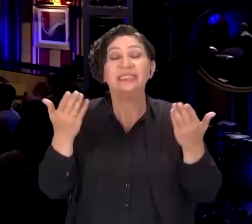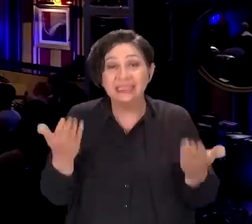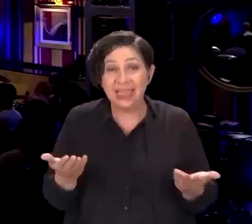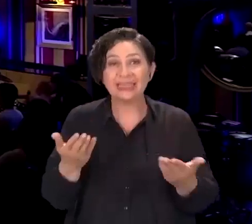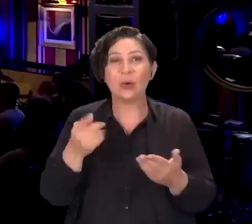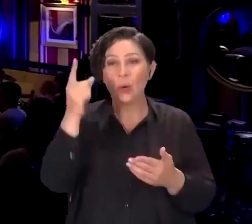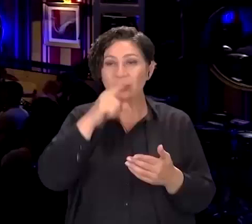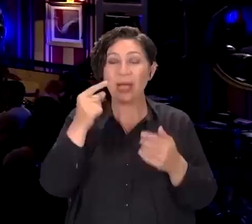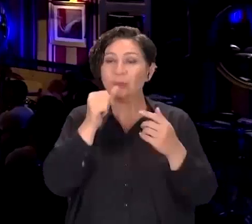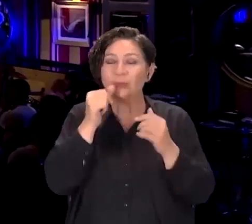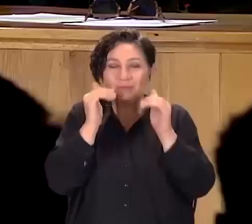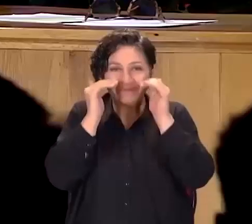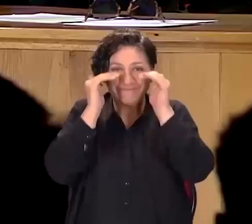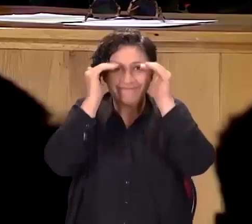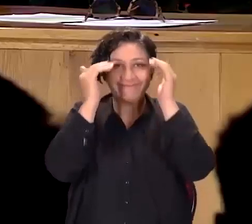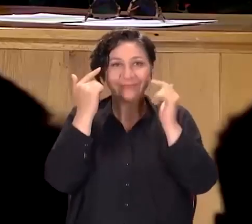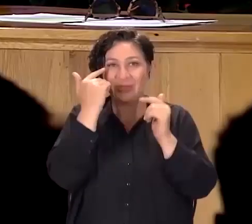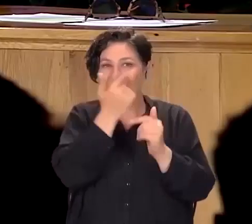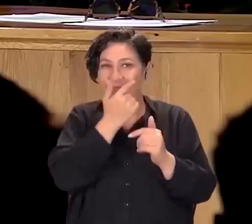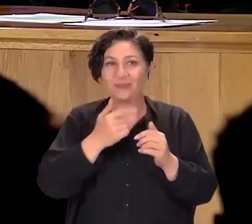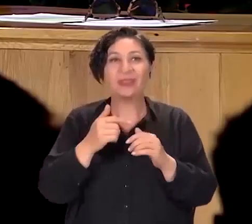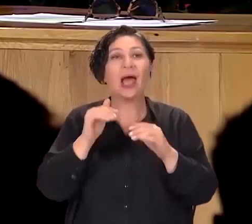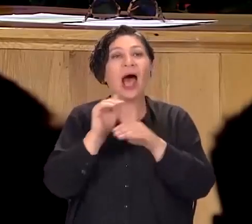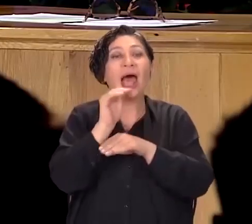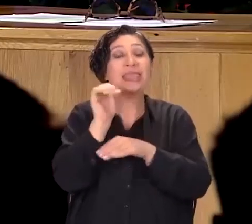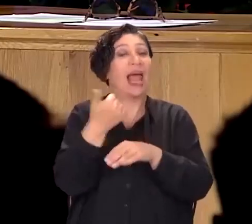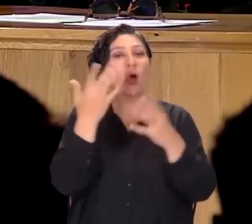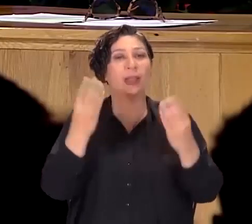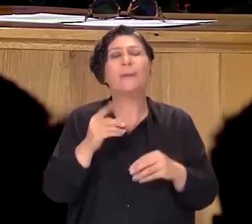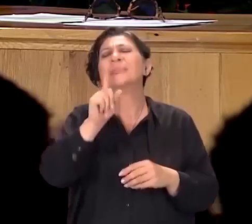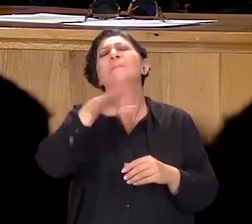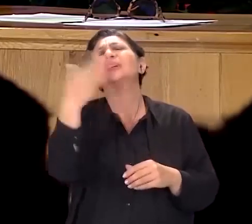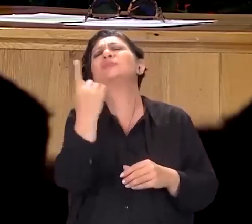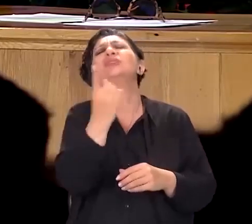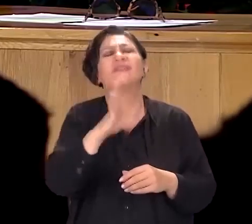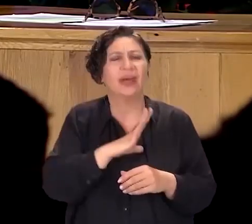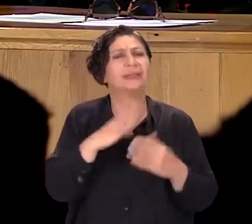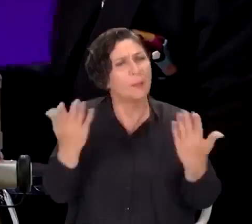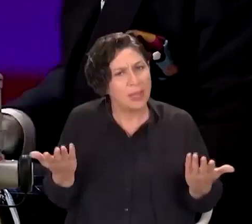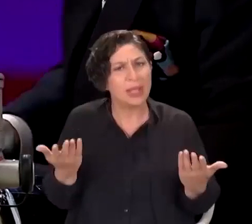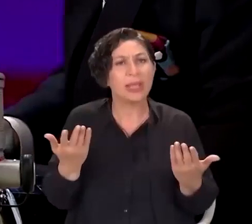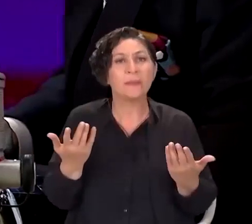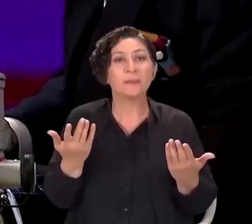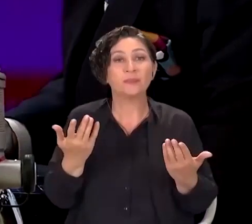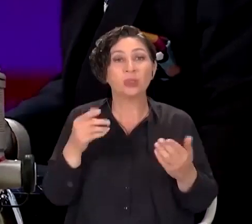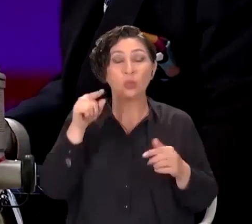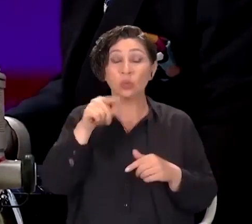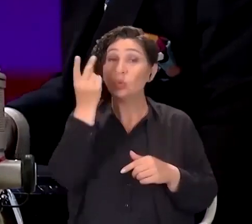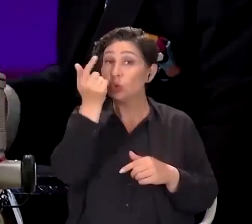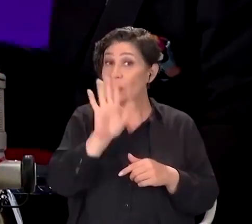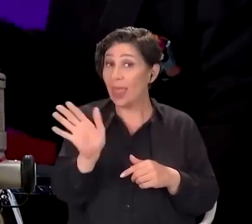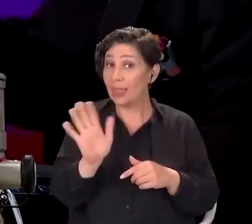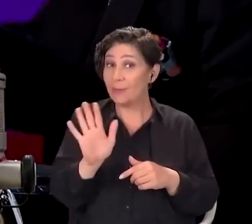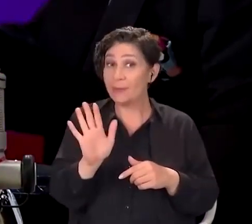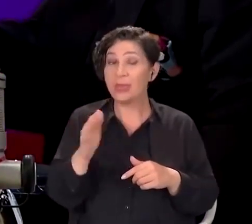onun için gözlerim doldu. Hayatta değen şeyler. Evet. Bir de başka bir şey var tabii ki. Bunu